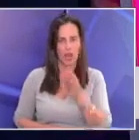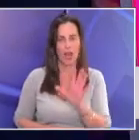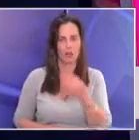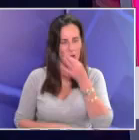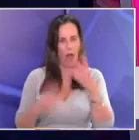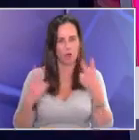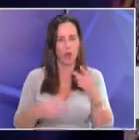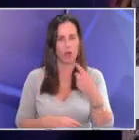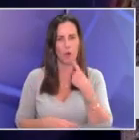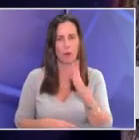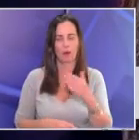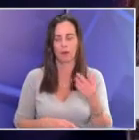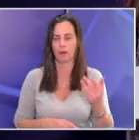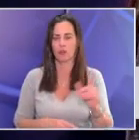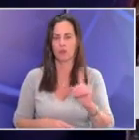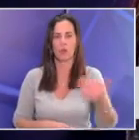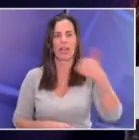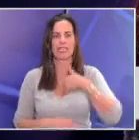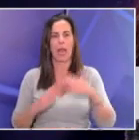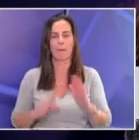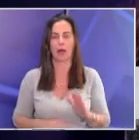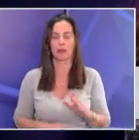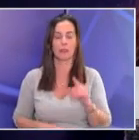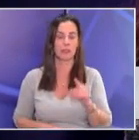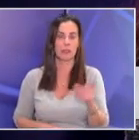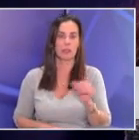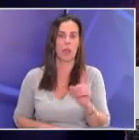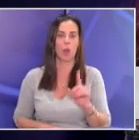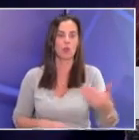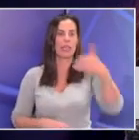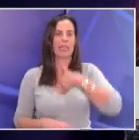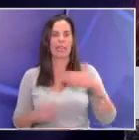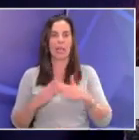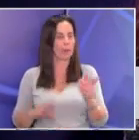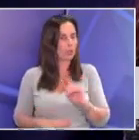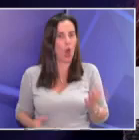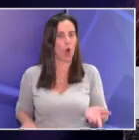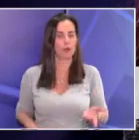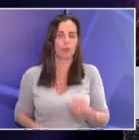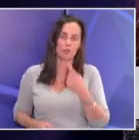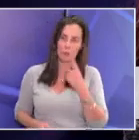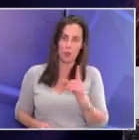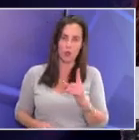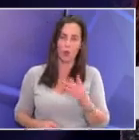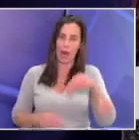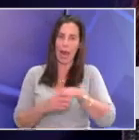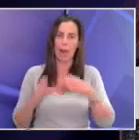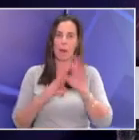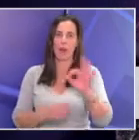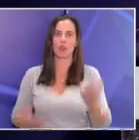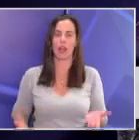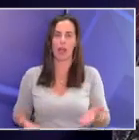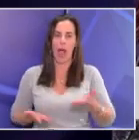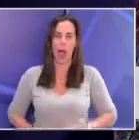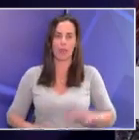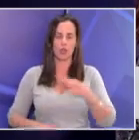והיא שאלה חשובה, כי את אומרת להכניס אליי מישהו הביתה. הרי מדובר לא במישהו שנכנס אלייך הביתה, מדובר במישהו שהוא חלק מהבית. אוקיי,